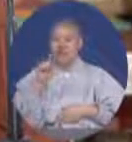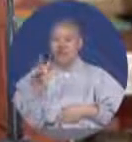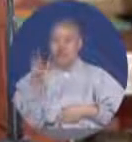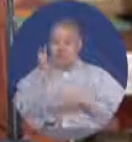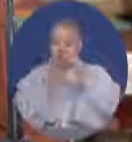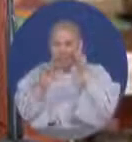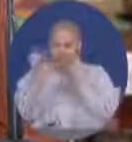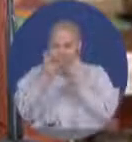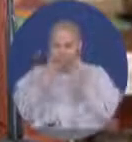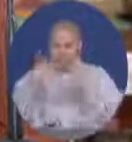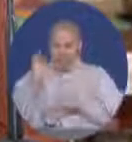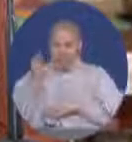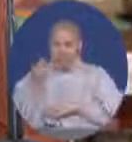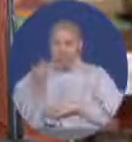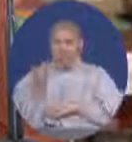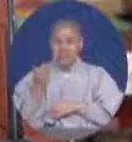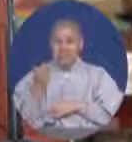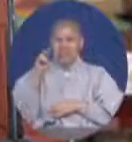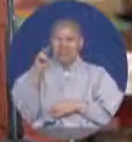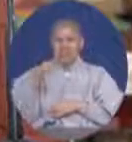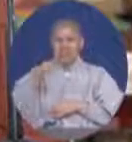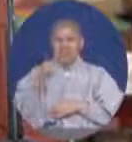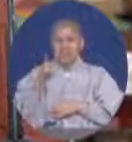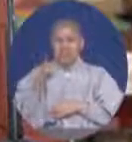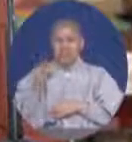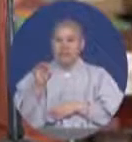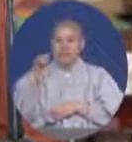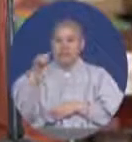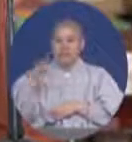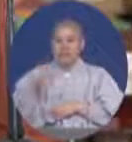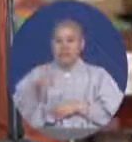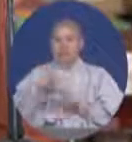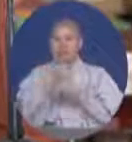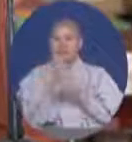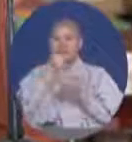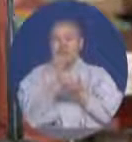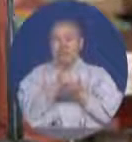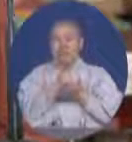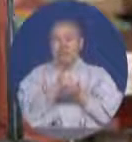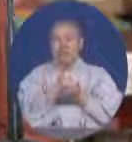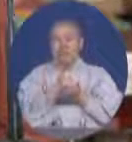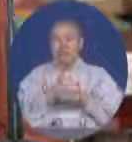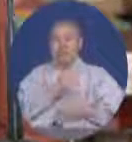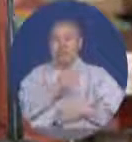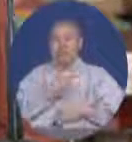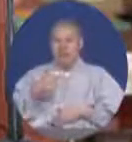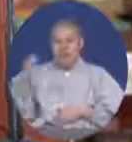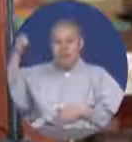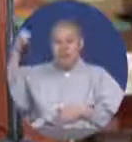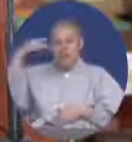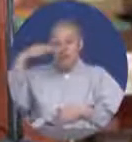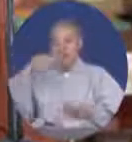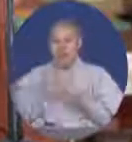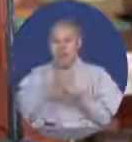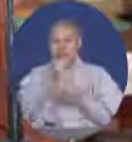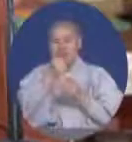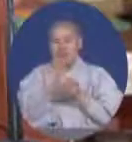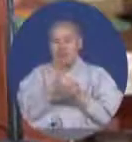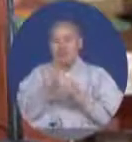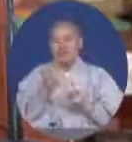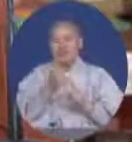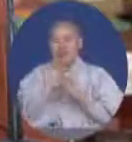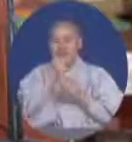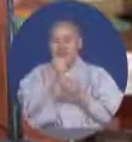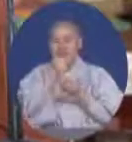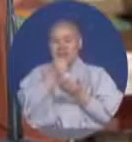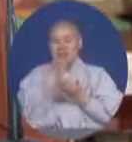무생아. 그게 무량수불이고 그게 대광명불이에요. 무생아가. 그게 이제 부처님은 그걸